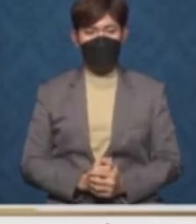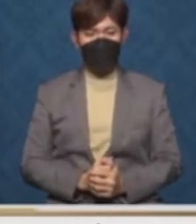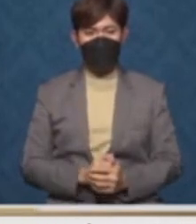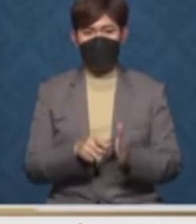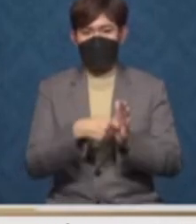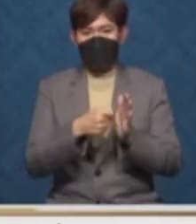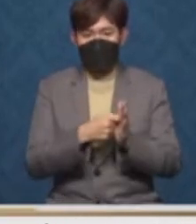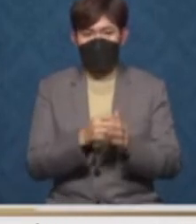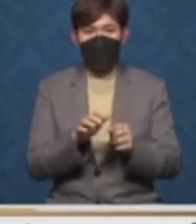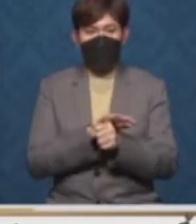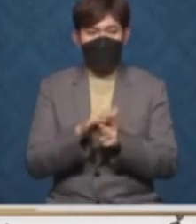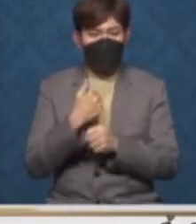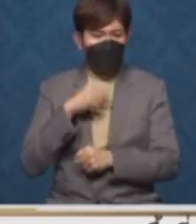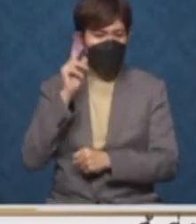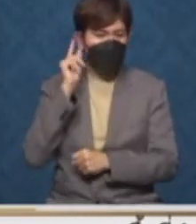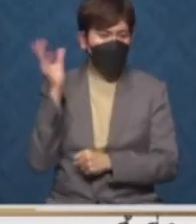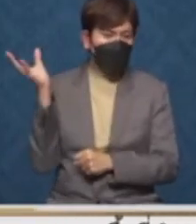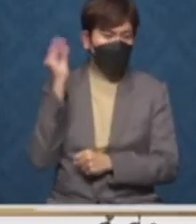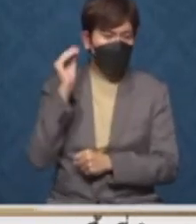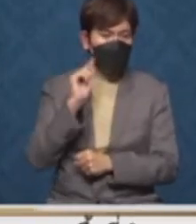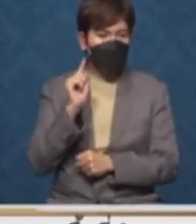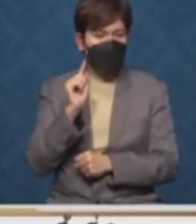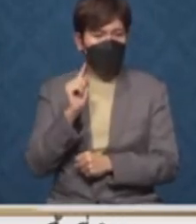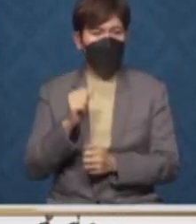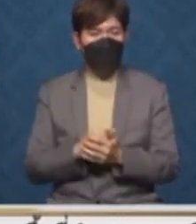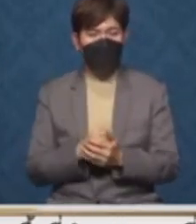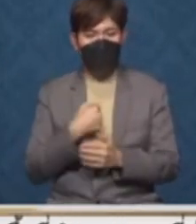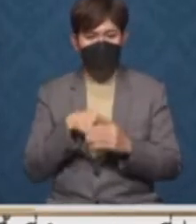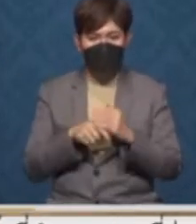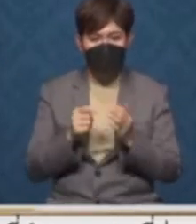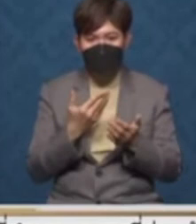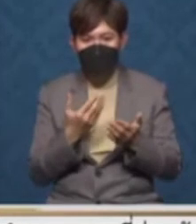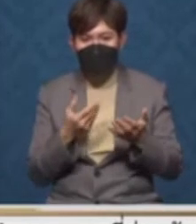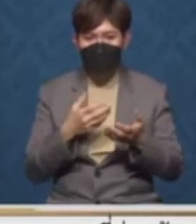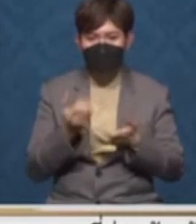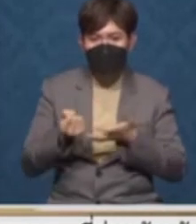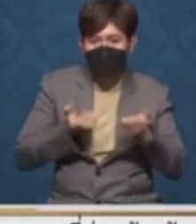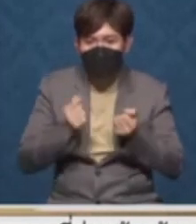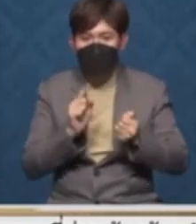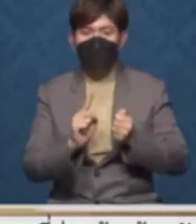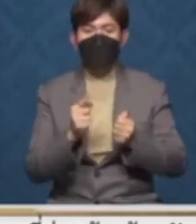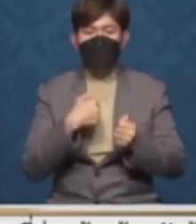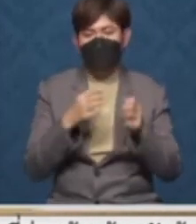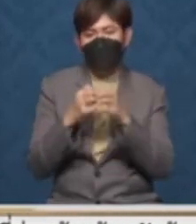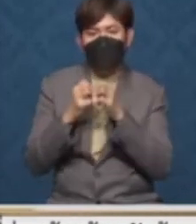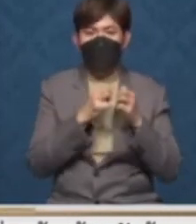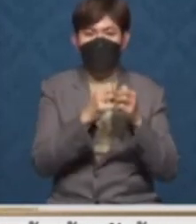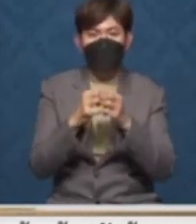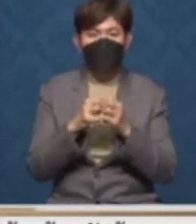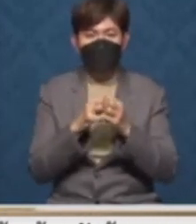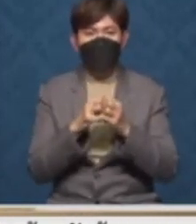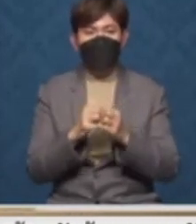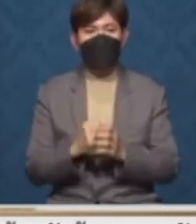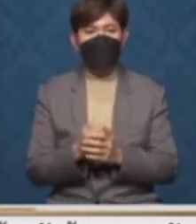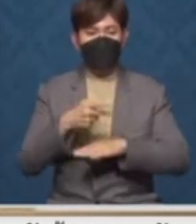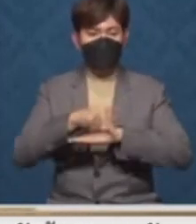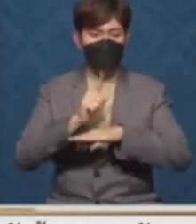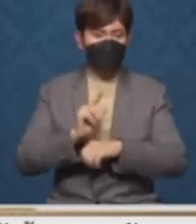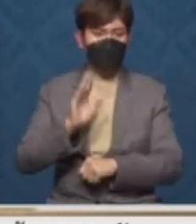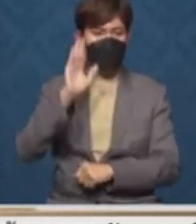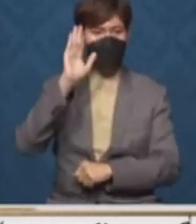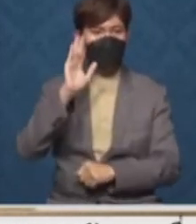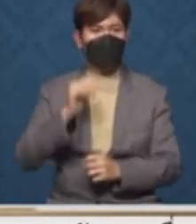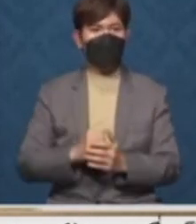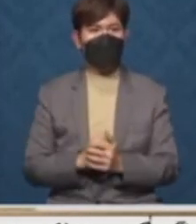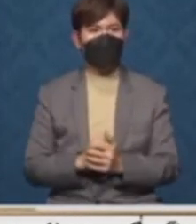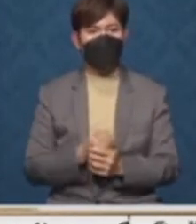เมื่อกี้เนี่ยมันมีข่าวลือครับว่าไปอะไรวิ่งไปรับนู่นรับนี่อะไรกันนะครับมันวุ่นวายไปหมดเนี่ย ผมขอประท้วงครับ ประเด็นอยู่ที่ว่า